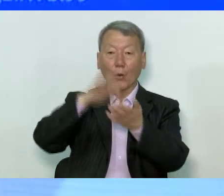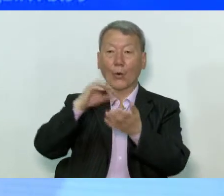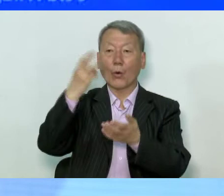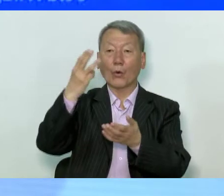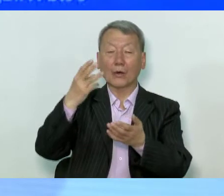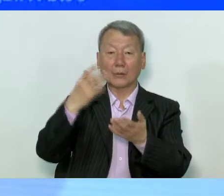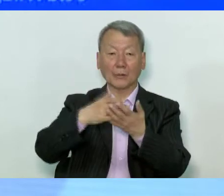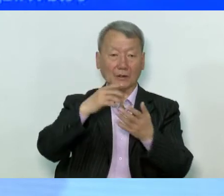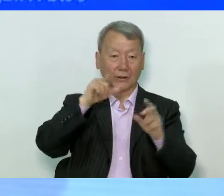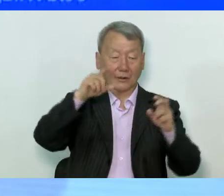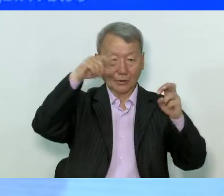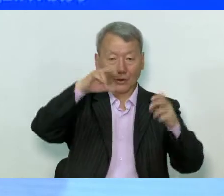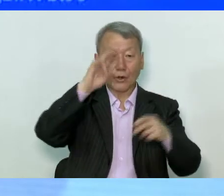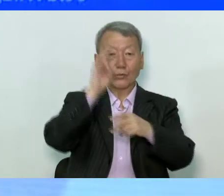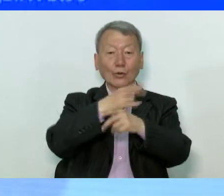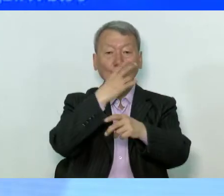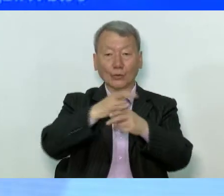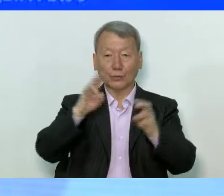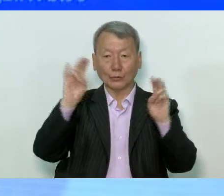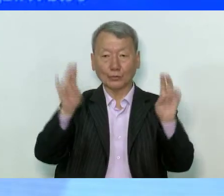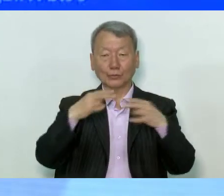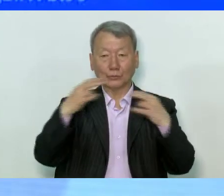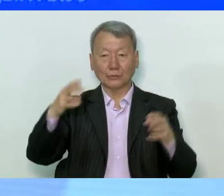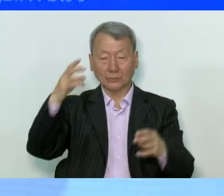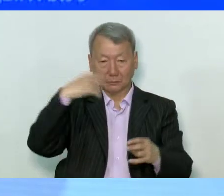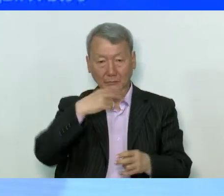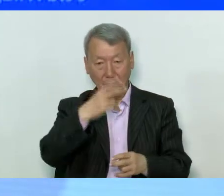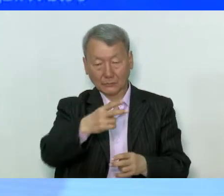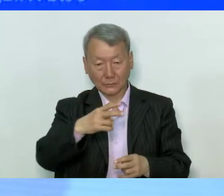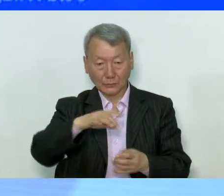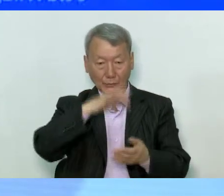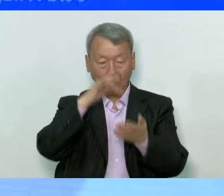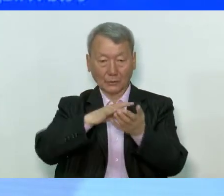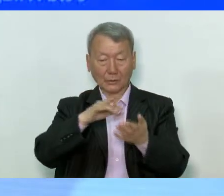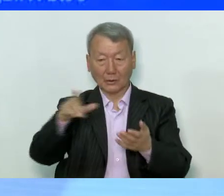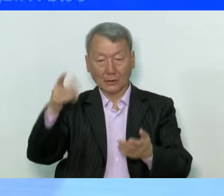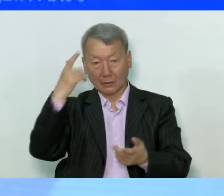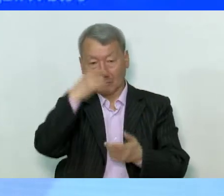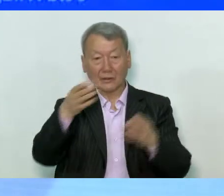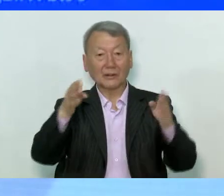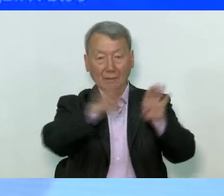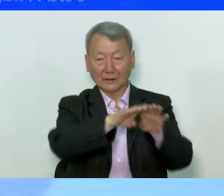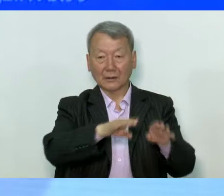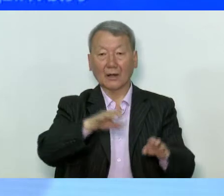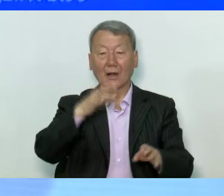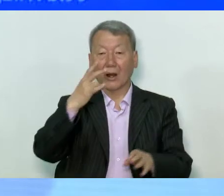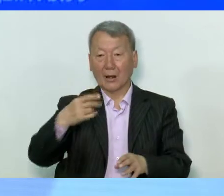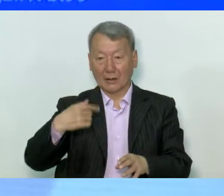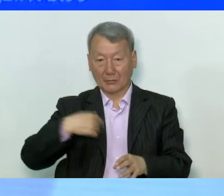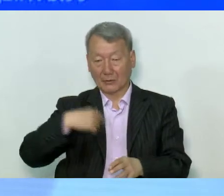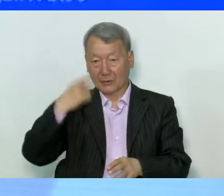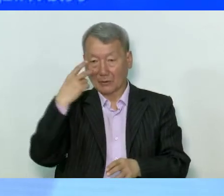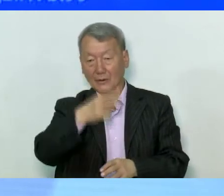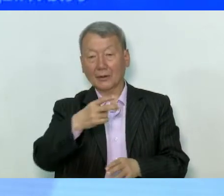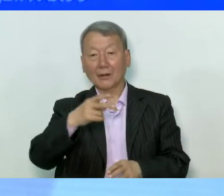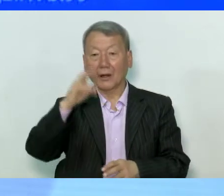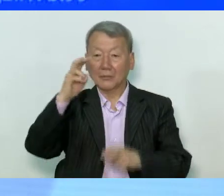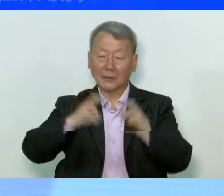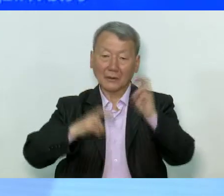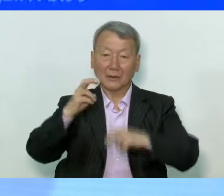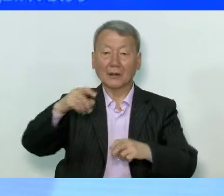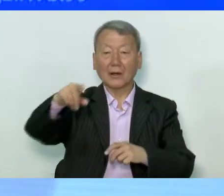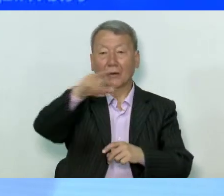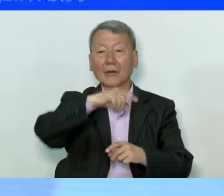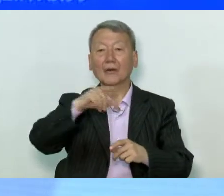Харли клубу, түнкү клубу кече иштеп жатканы кабарланып, шаардык милиция жаптык деп билдирди. Мындай өзүн билемдик менен ишке кирип алган